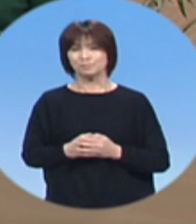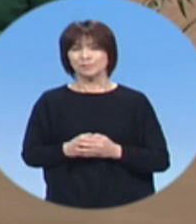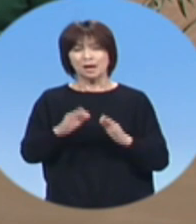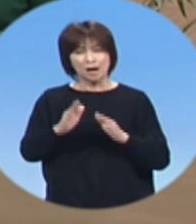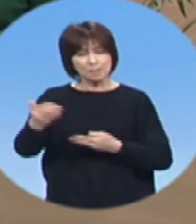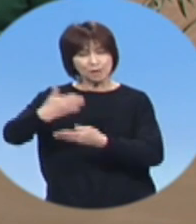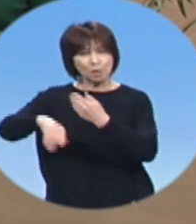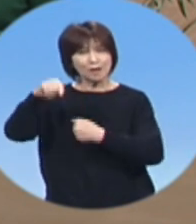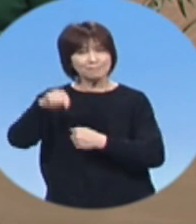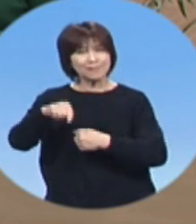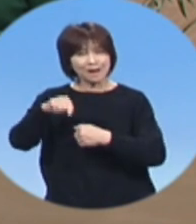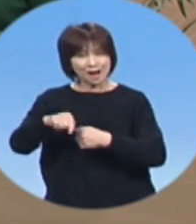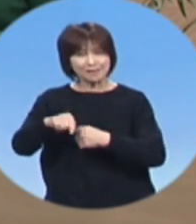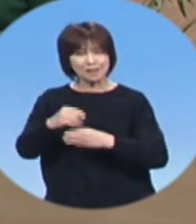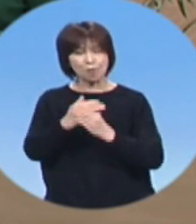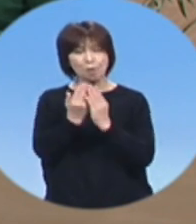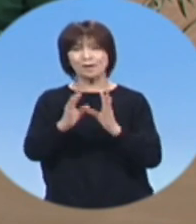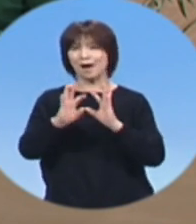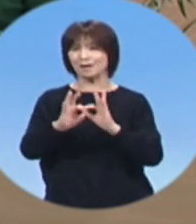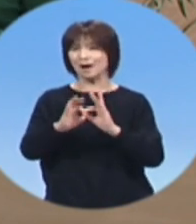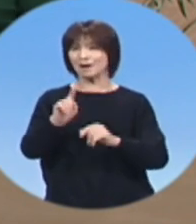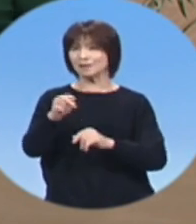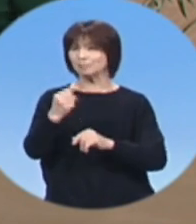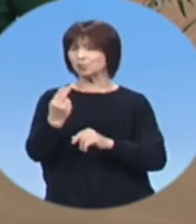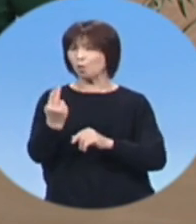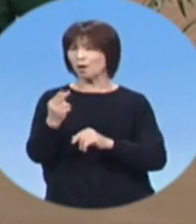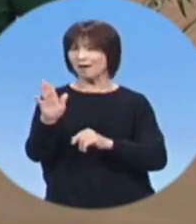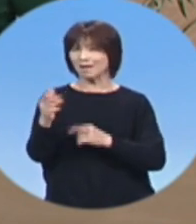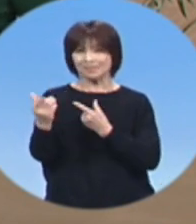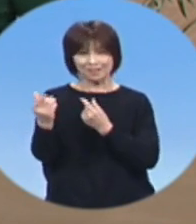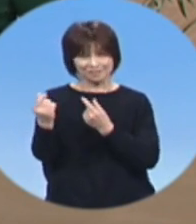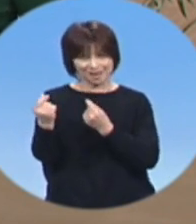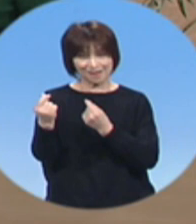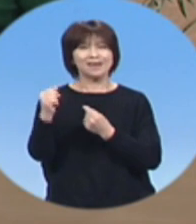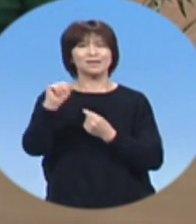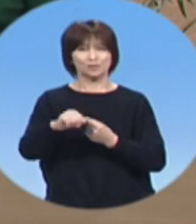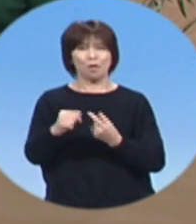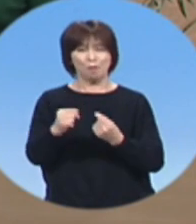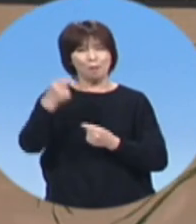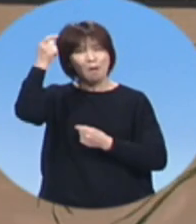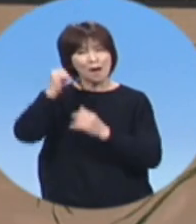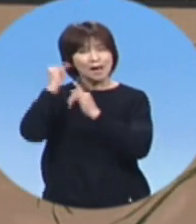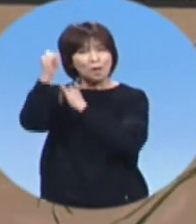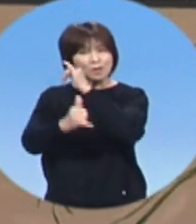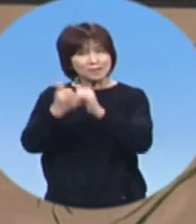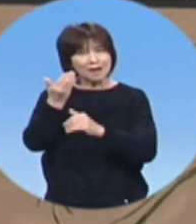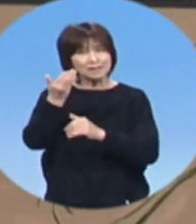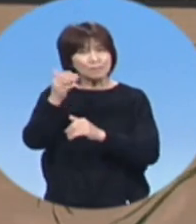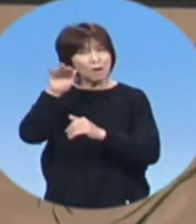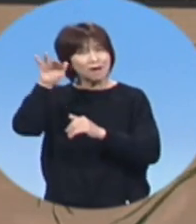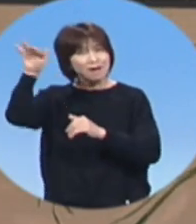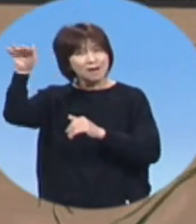今のお話の中におひな様に関するヒントがあったんですか？ はい、まきさん、江戸時代に思いを馳せなが